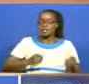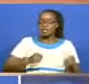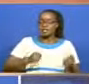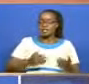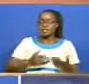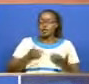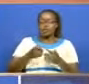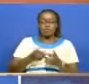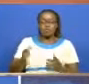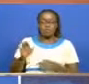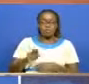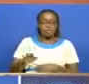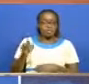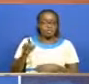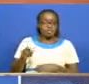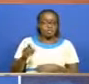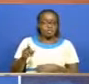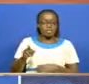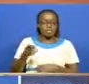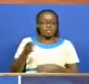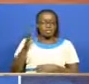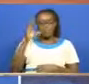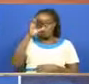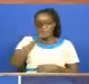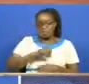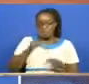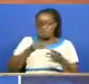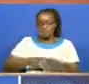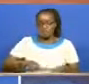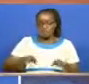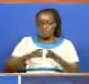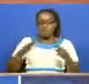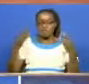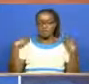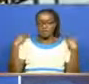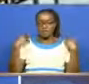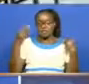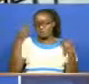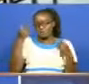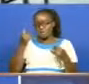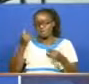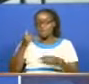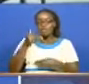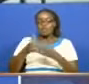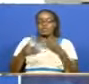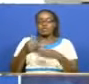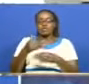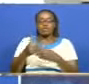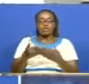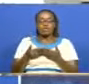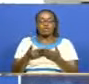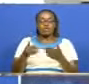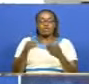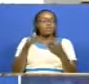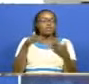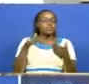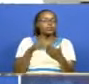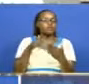chipukizi kutoka sehemu hiyo wamekosa uwanja kufanya mazoezi kwa kuwa ukarabati wa uwanja huo ulikwama